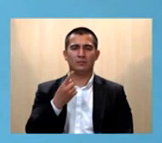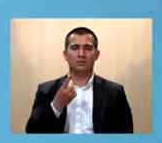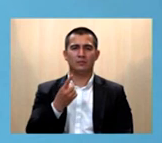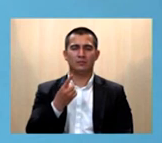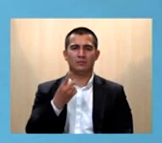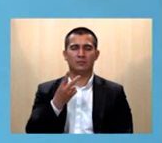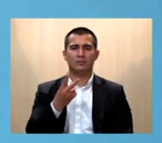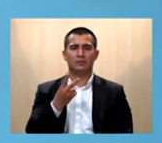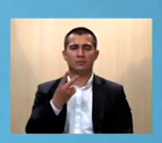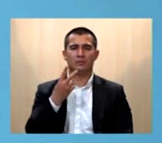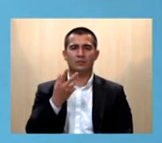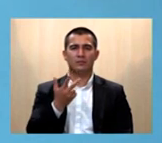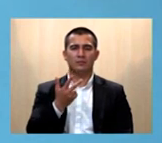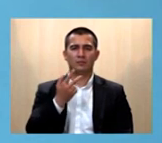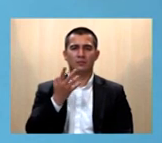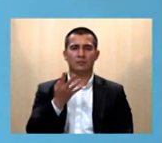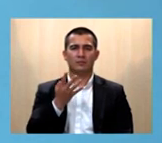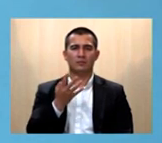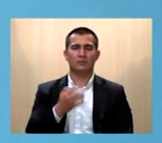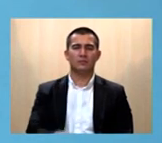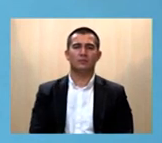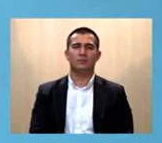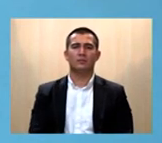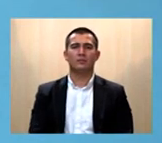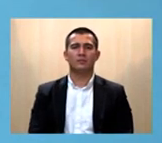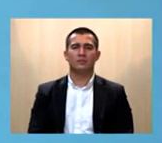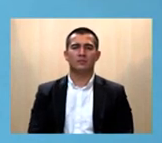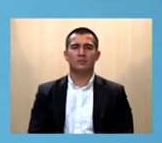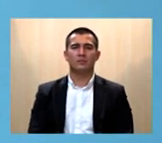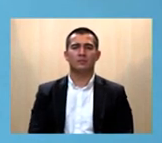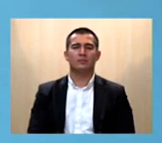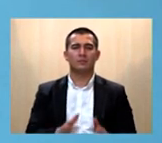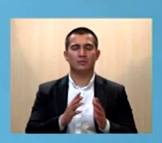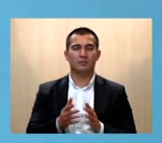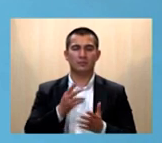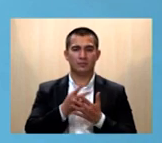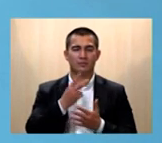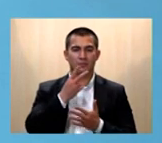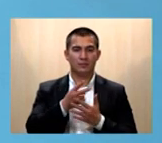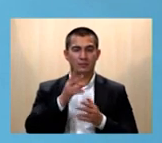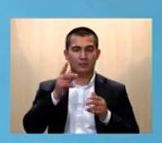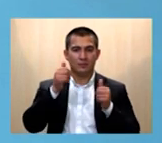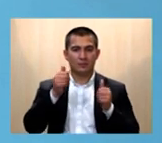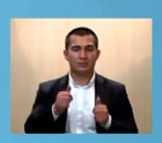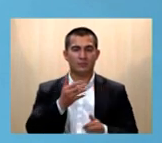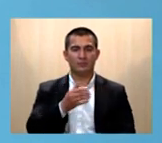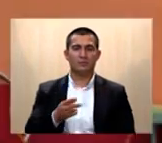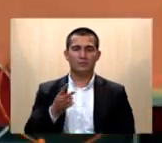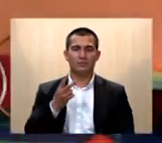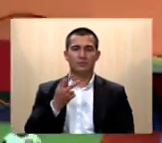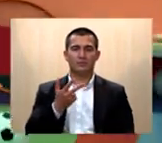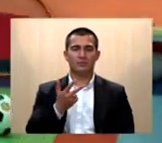4 1 2 3 4 yelka sohasini aylantirib olamiz. 1